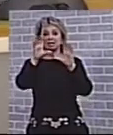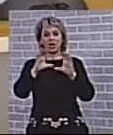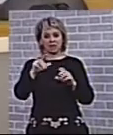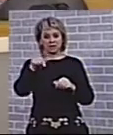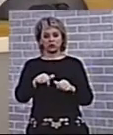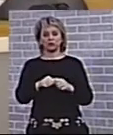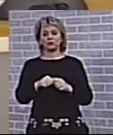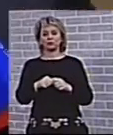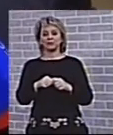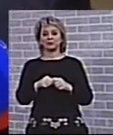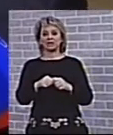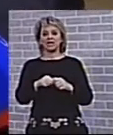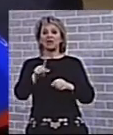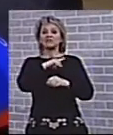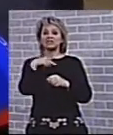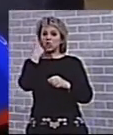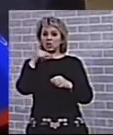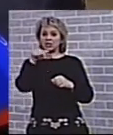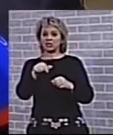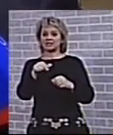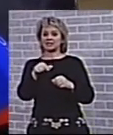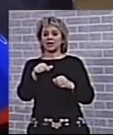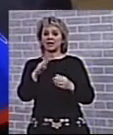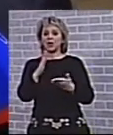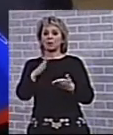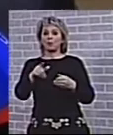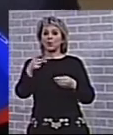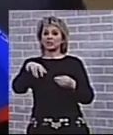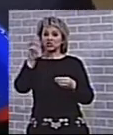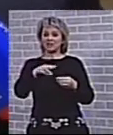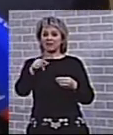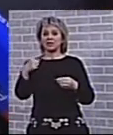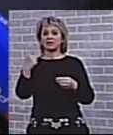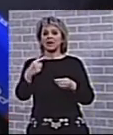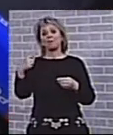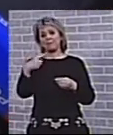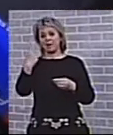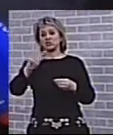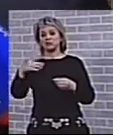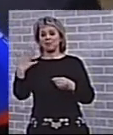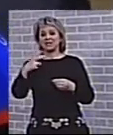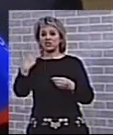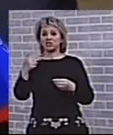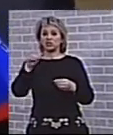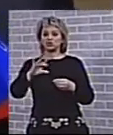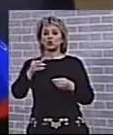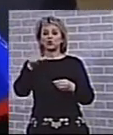законодательству. Физические лица подвергаются штрафам 1,5–3 тысячи рублей.